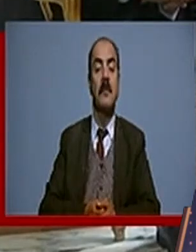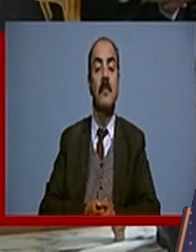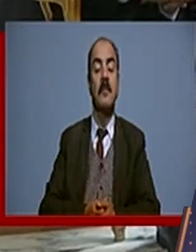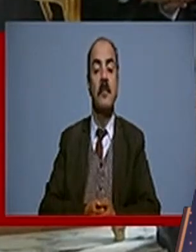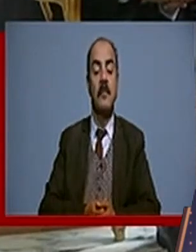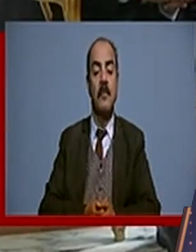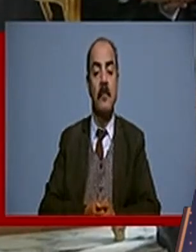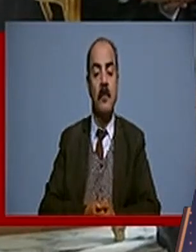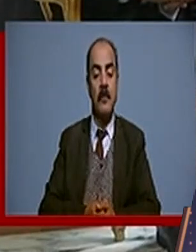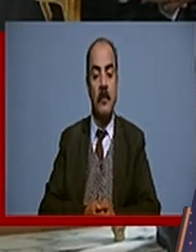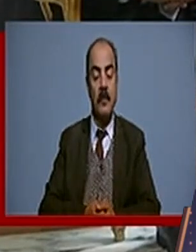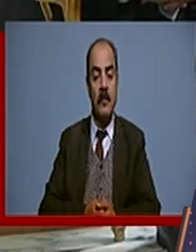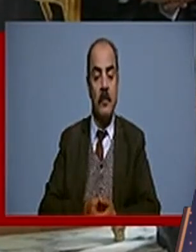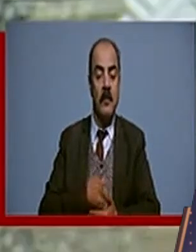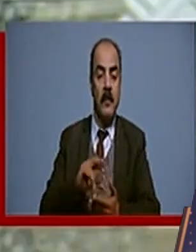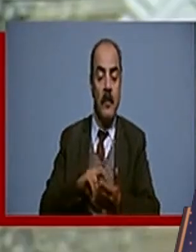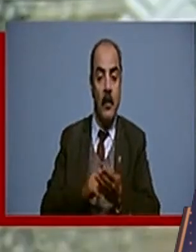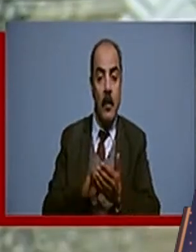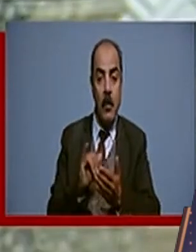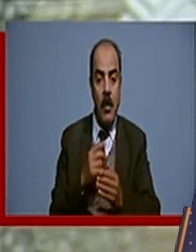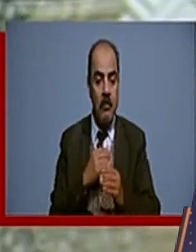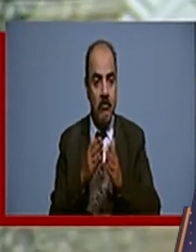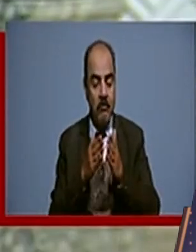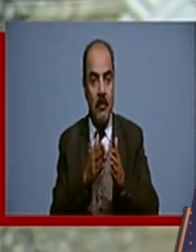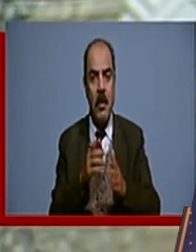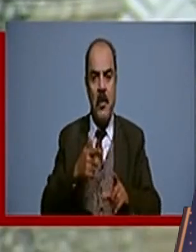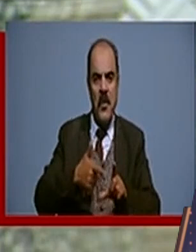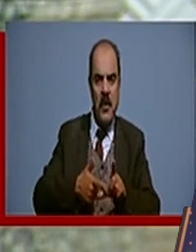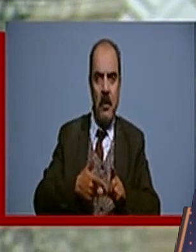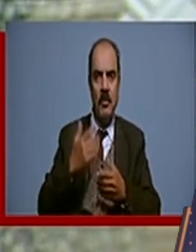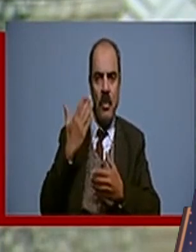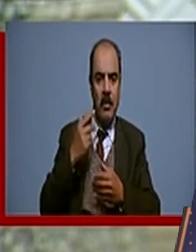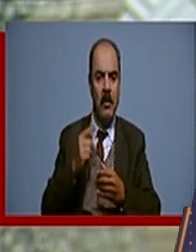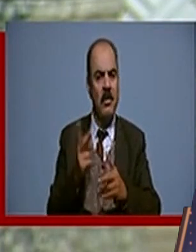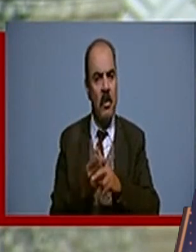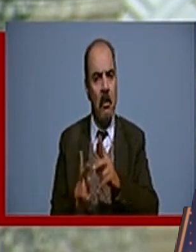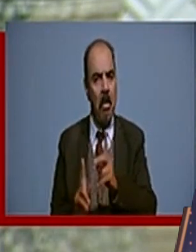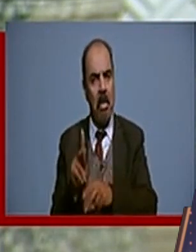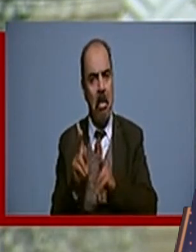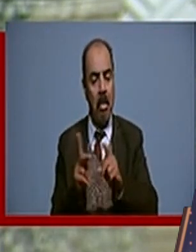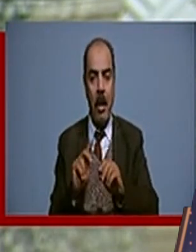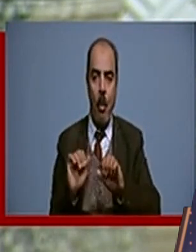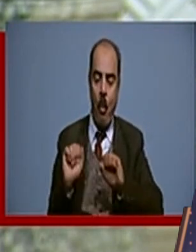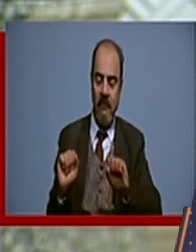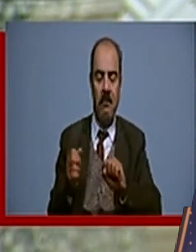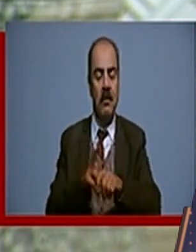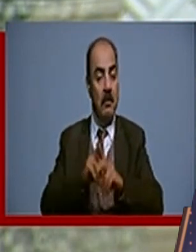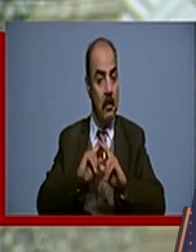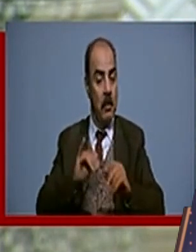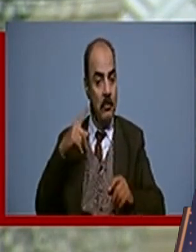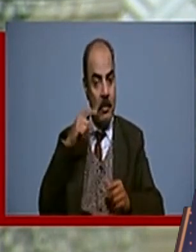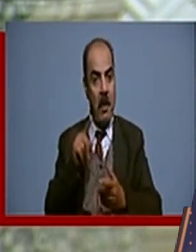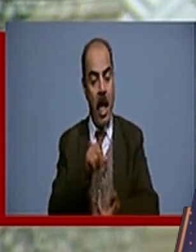يخص القضايا الخاصة بالطاقة والهجرة غير الشرعية والتحديات العالمية